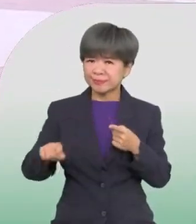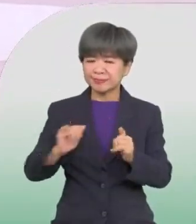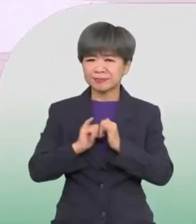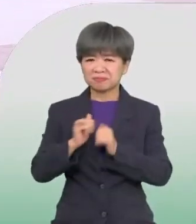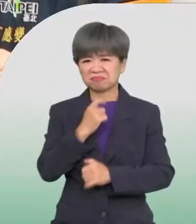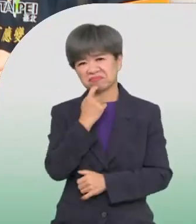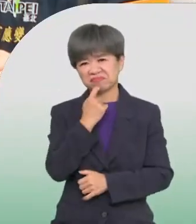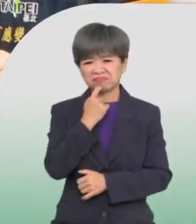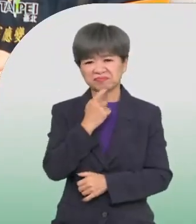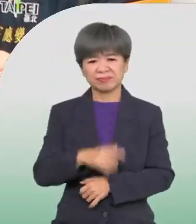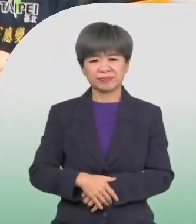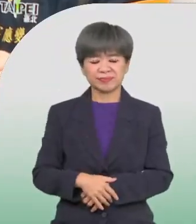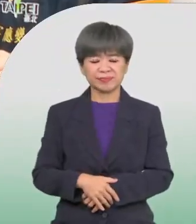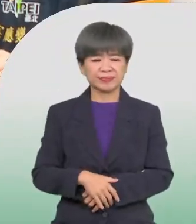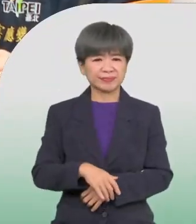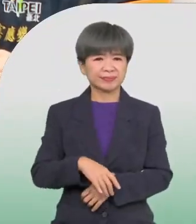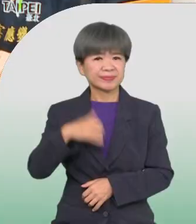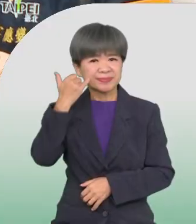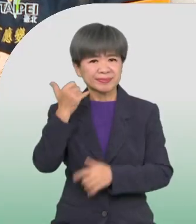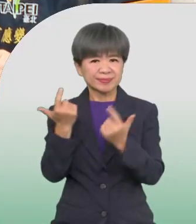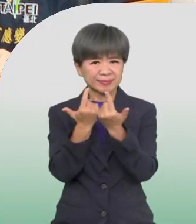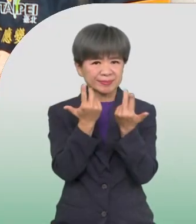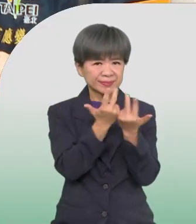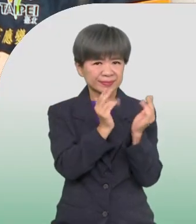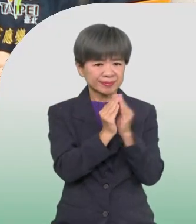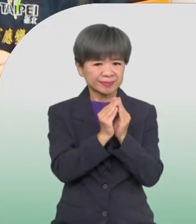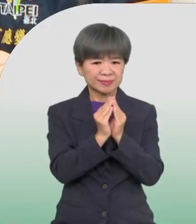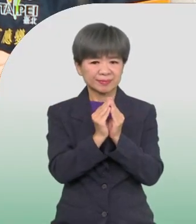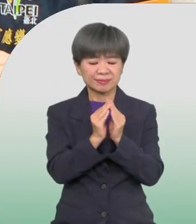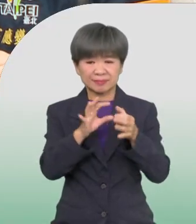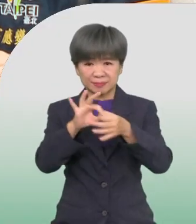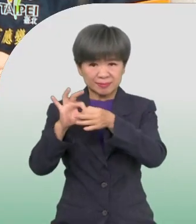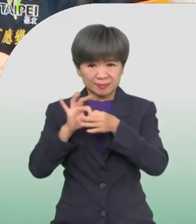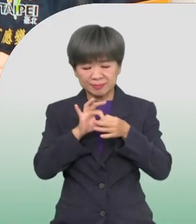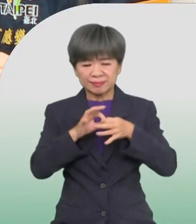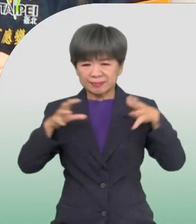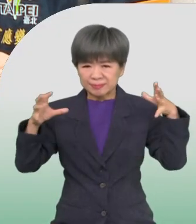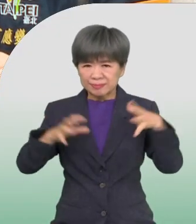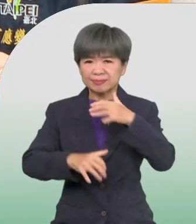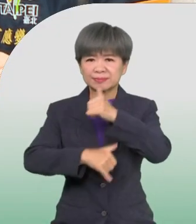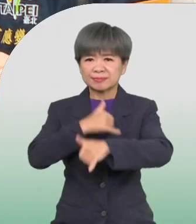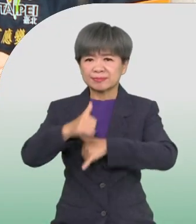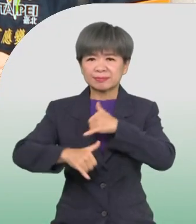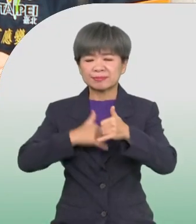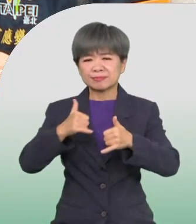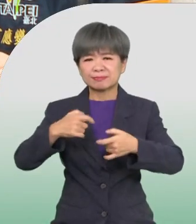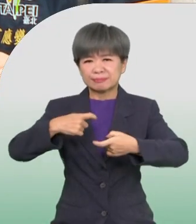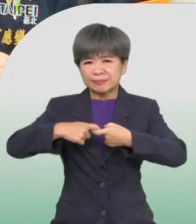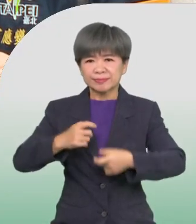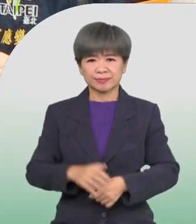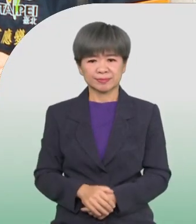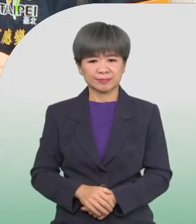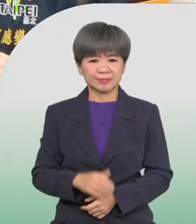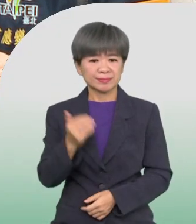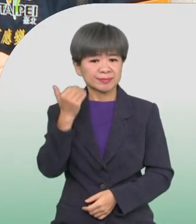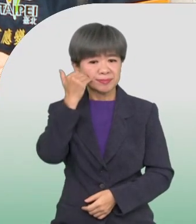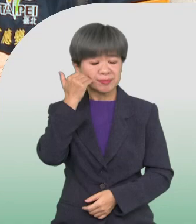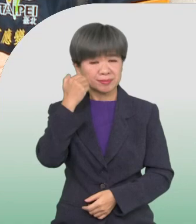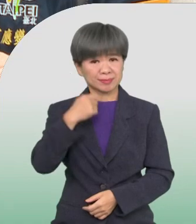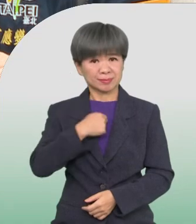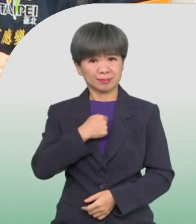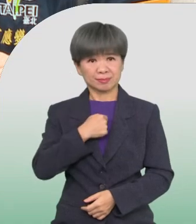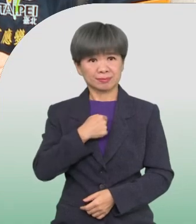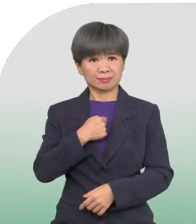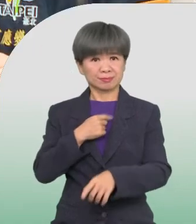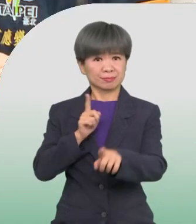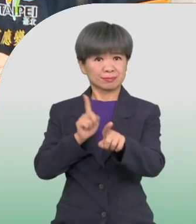议。 基北北桃四县市就是一日的共同生活圈，所以如果说我们